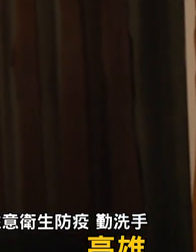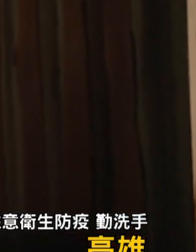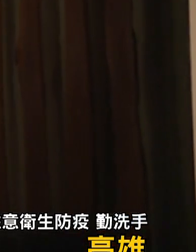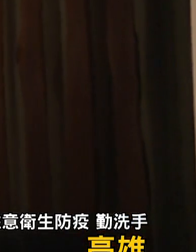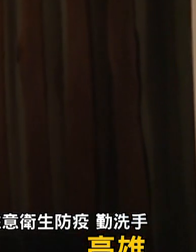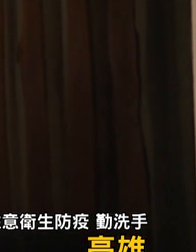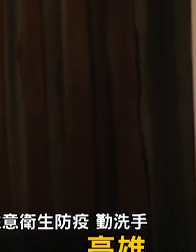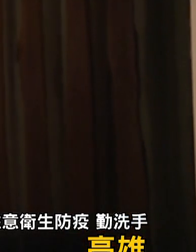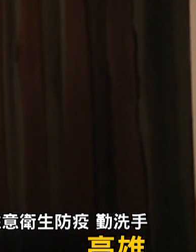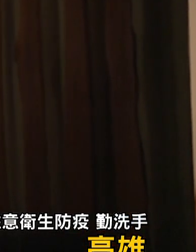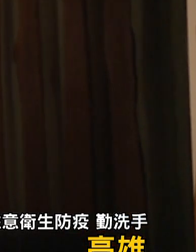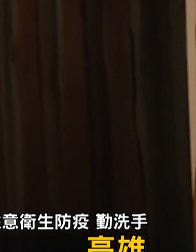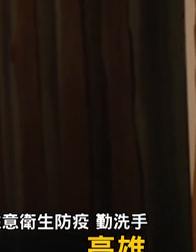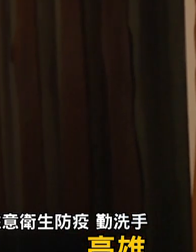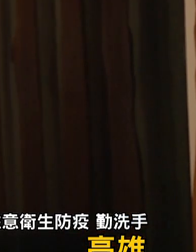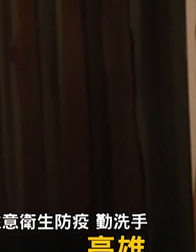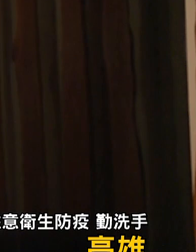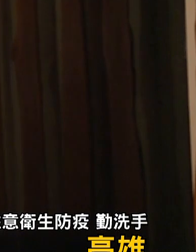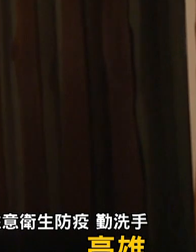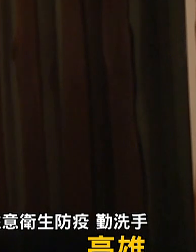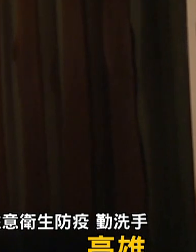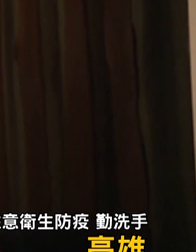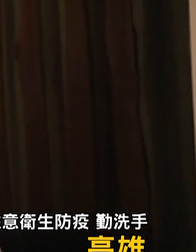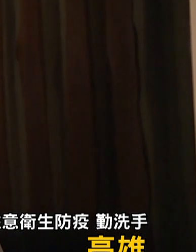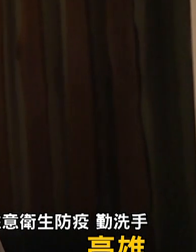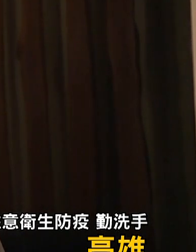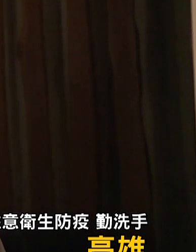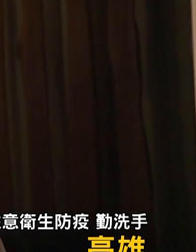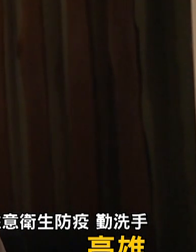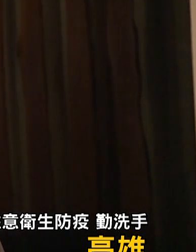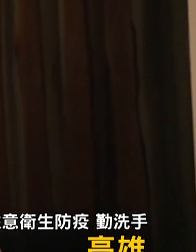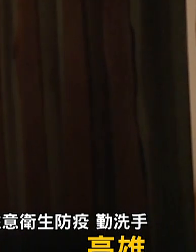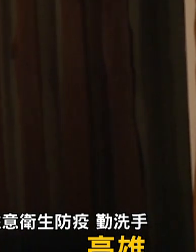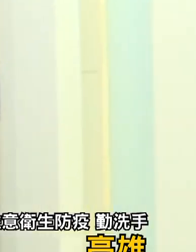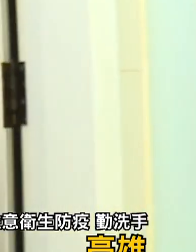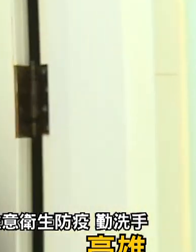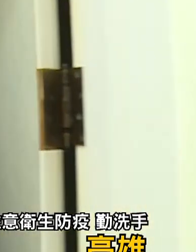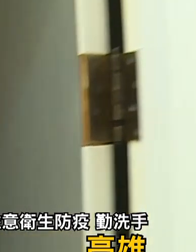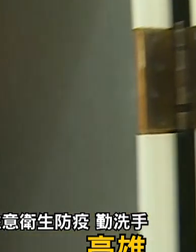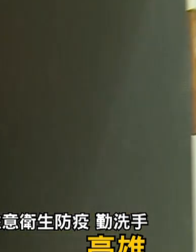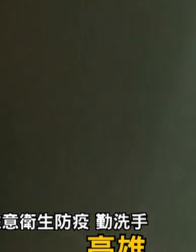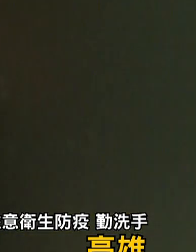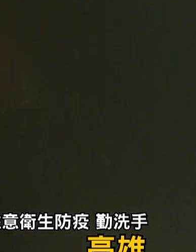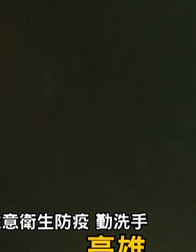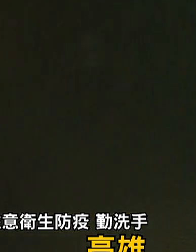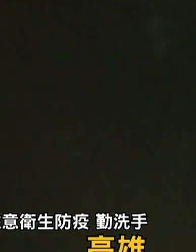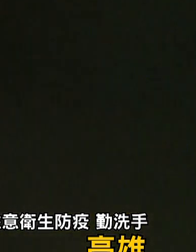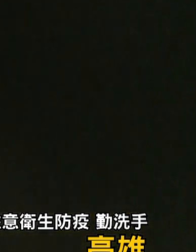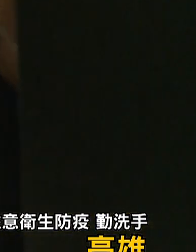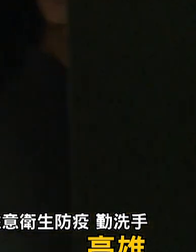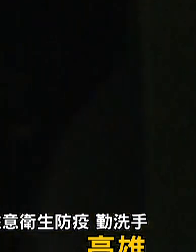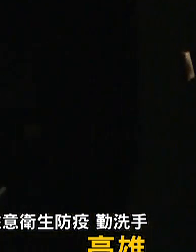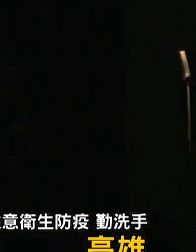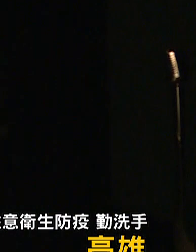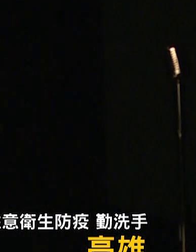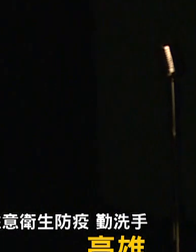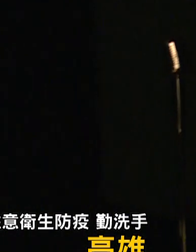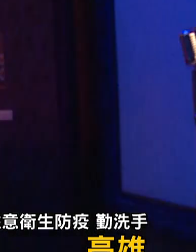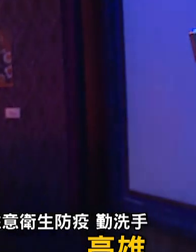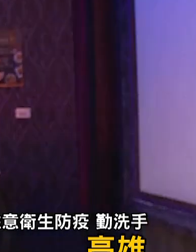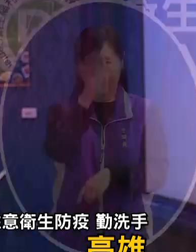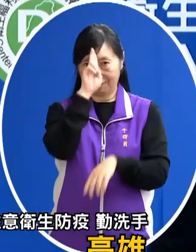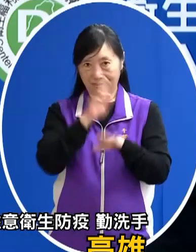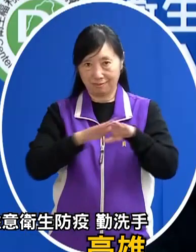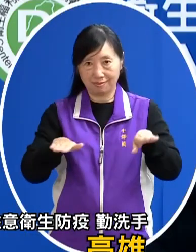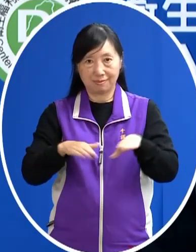会在客人进场的时候，会每一桌的客人都会留资料、留姓名。 公文一收到，业者就会马上执行实名制。